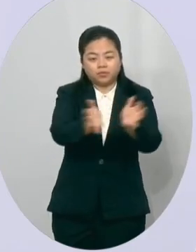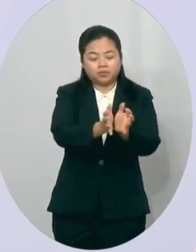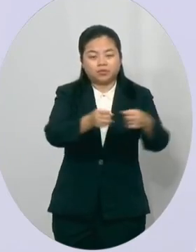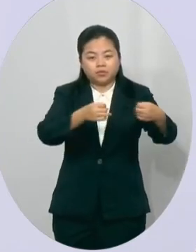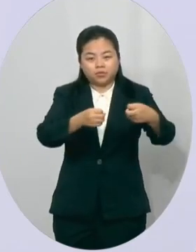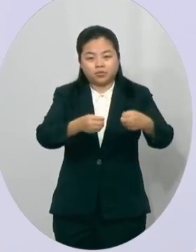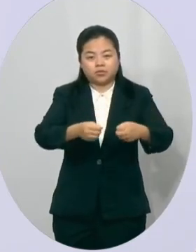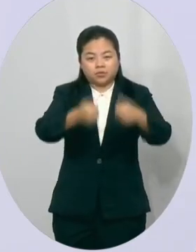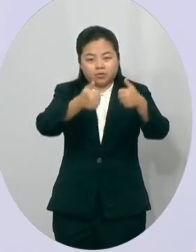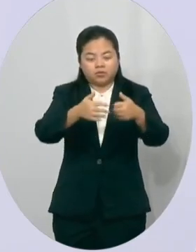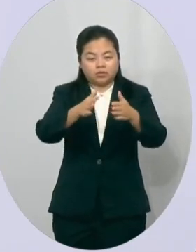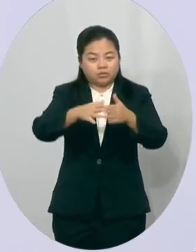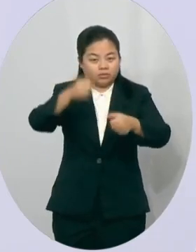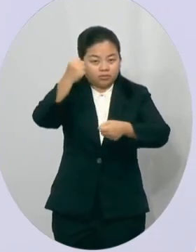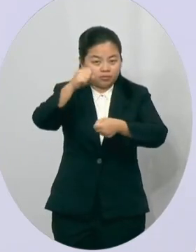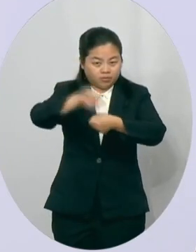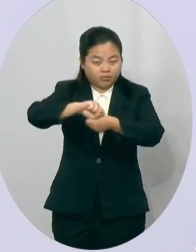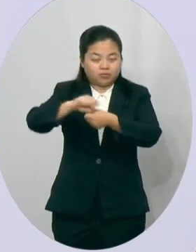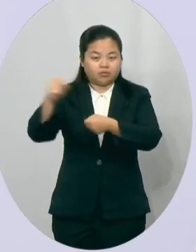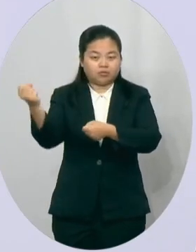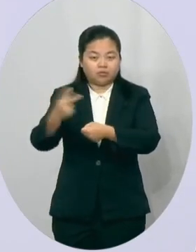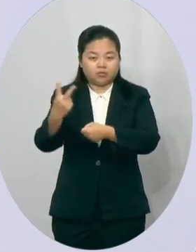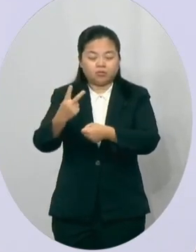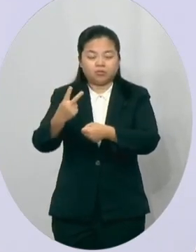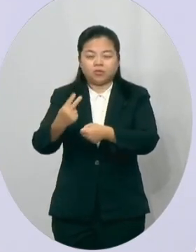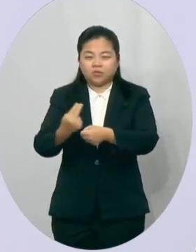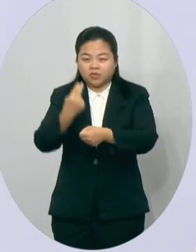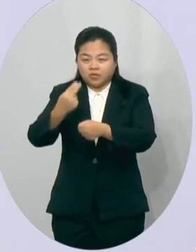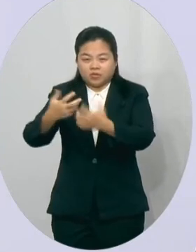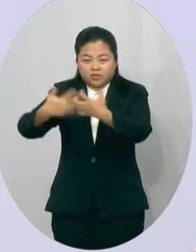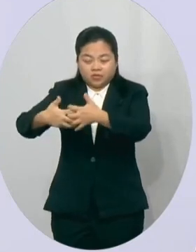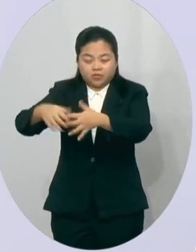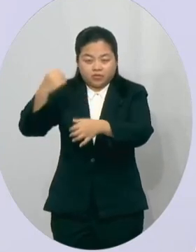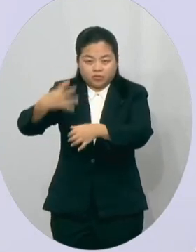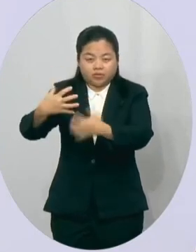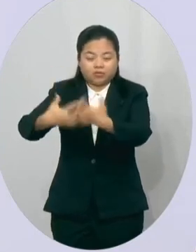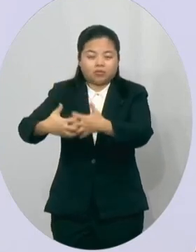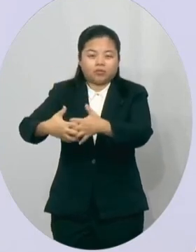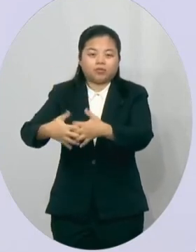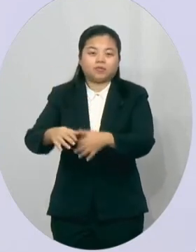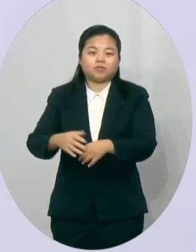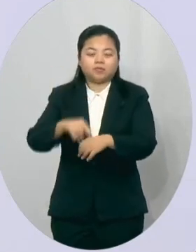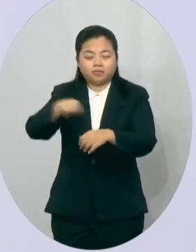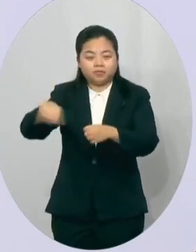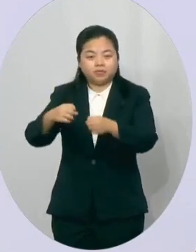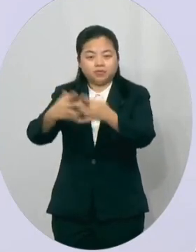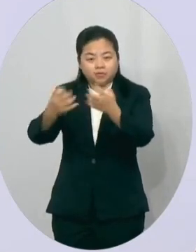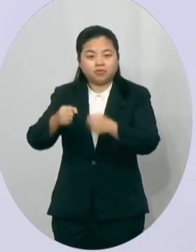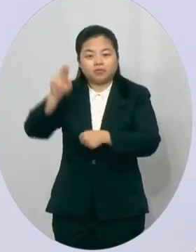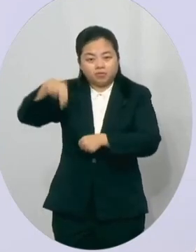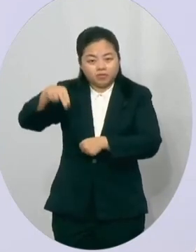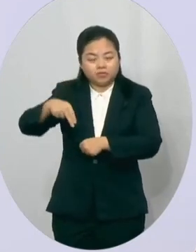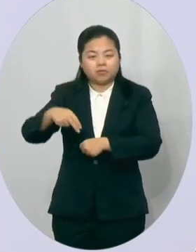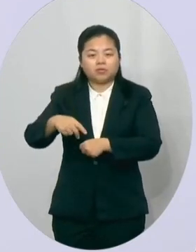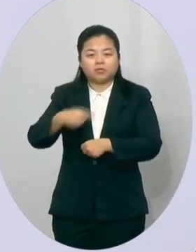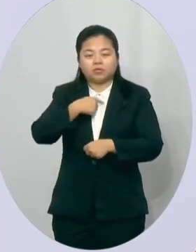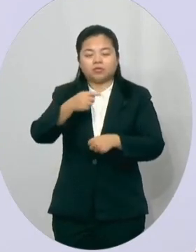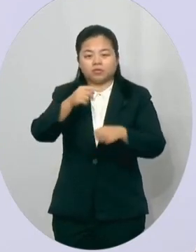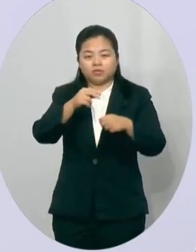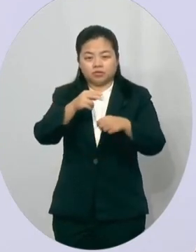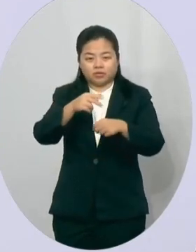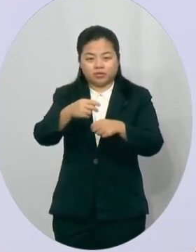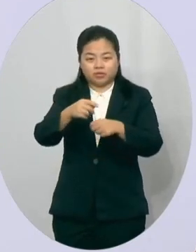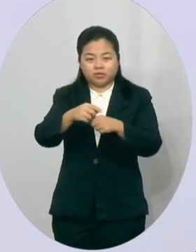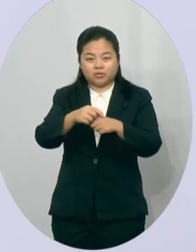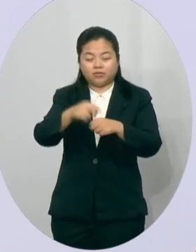定要增设两部燃气机组的时候，我们可以接受。我们要谈的是什么？我也希望蔡副院长清楚